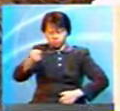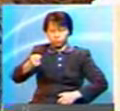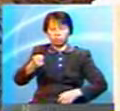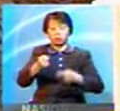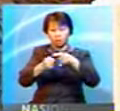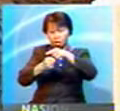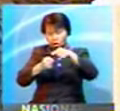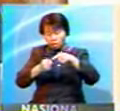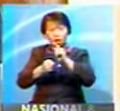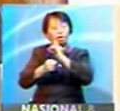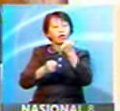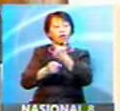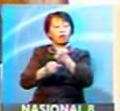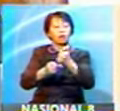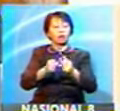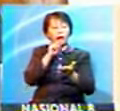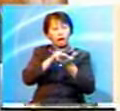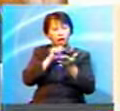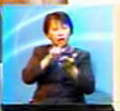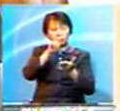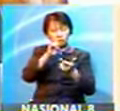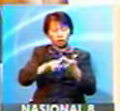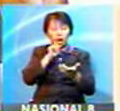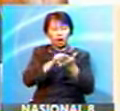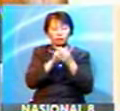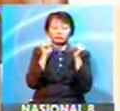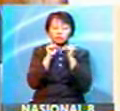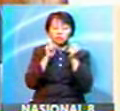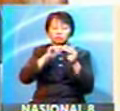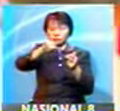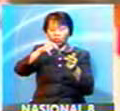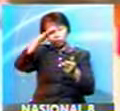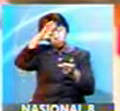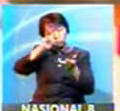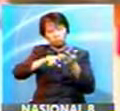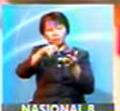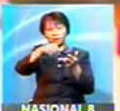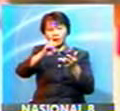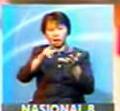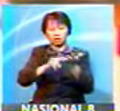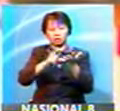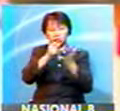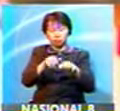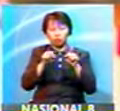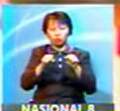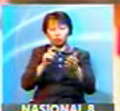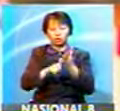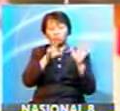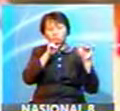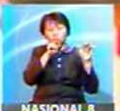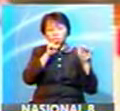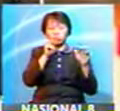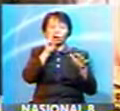keris. Antaranya corak ayam teling, ayam sejuk, jawa demam, pekaka, tapak kuda dan burung kakak